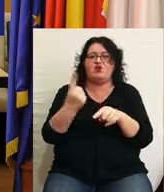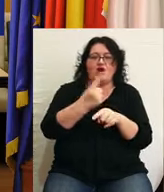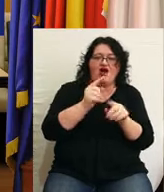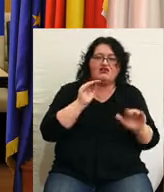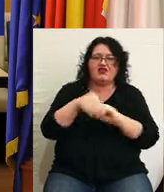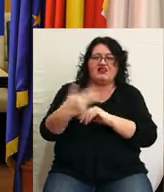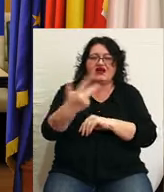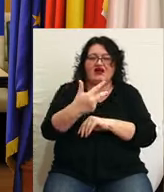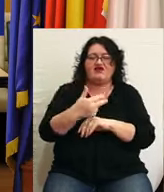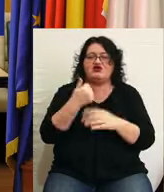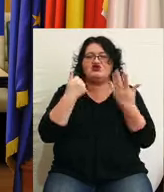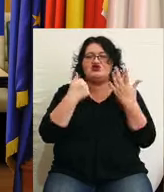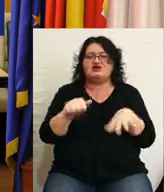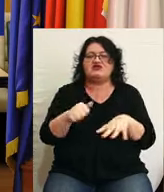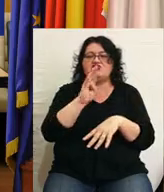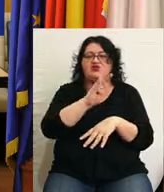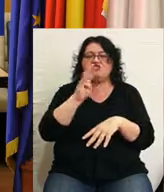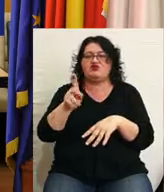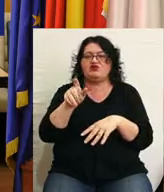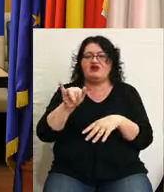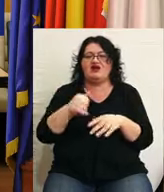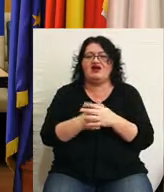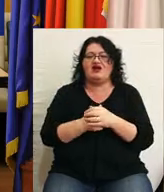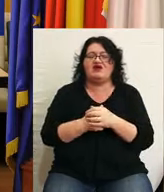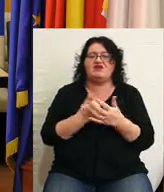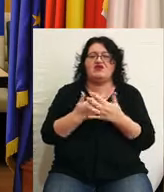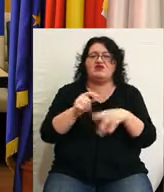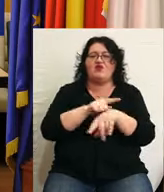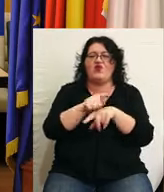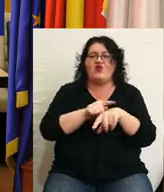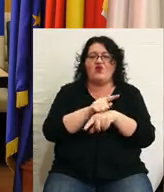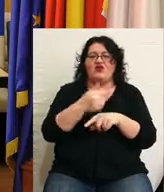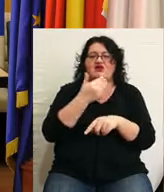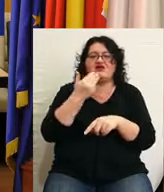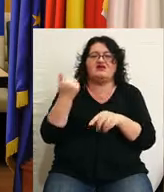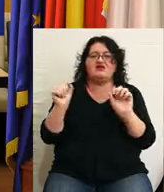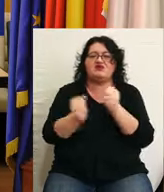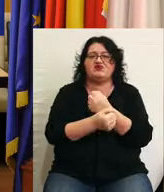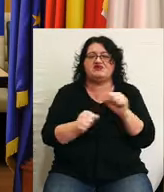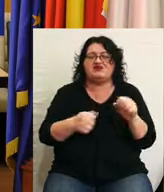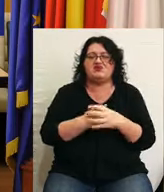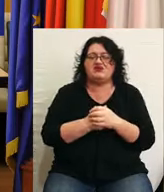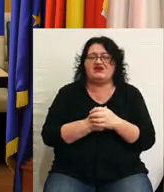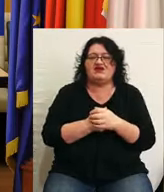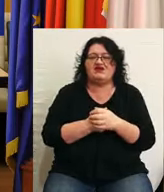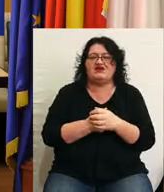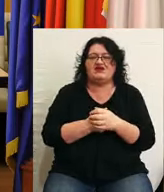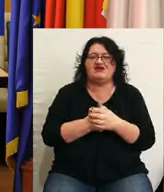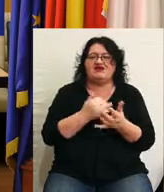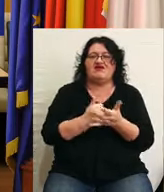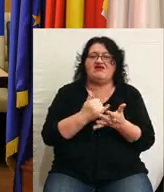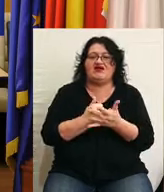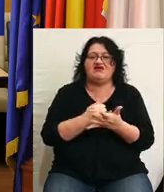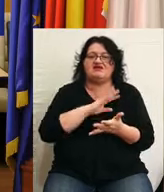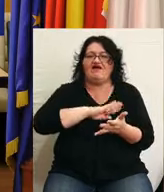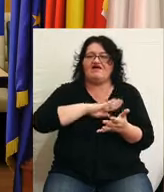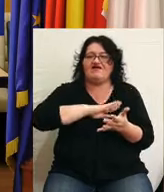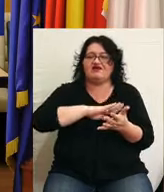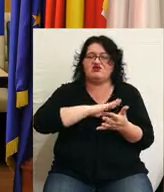la 644 de lei megawattoră nu ar fi în niciun fel realist sau